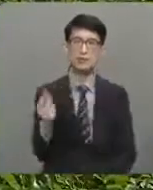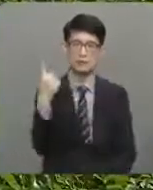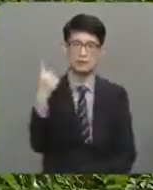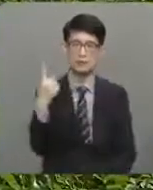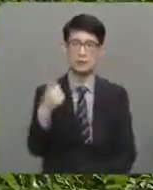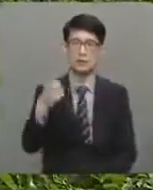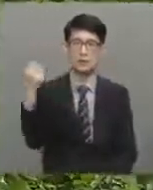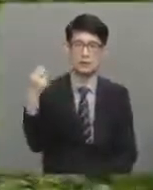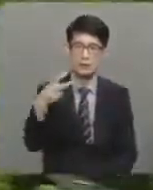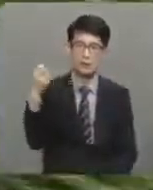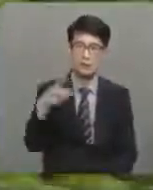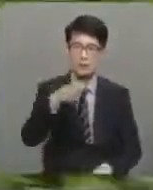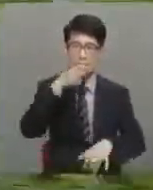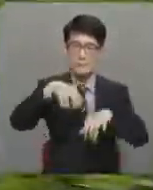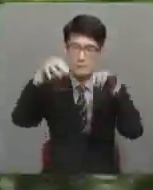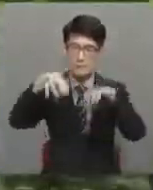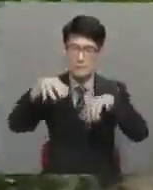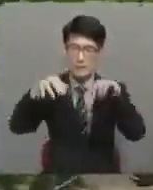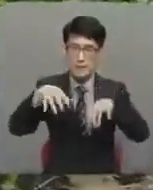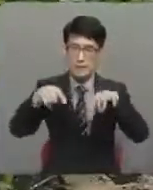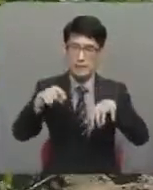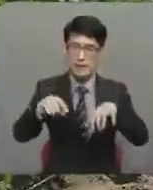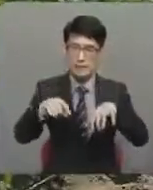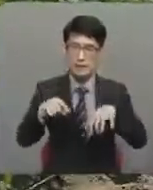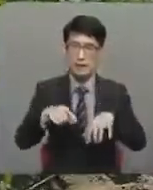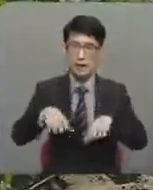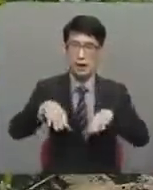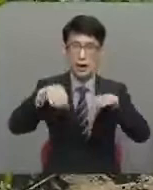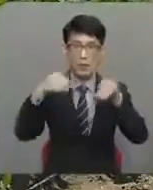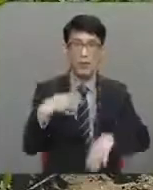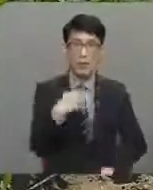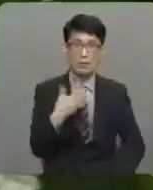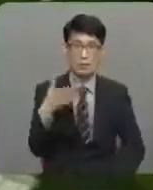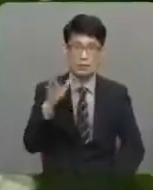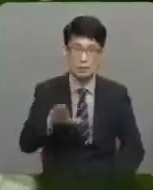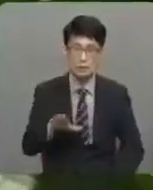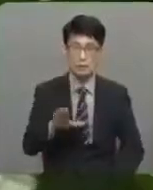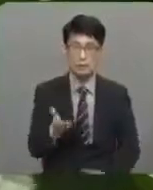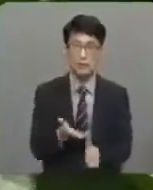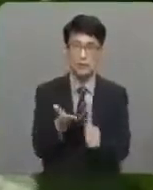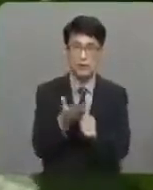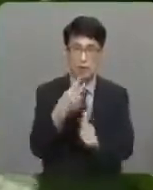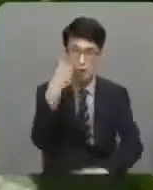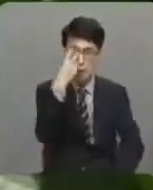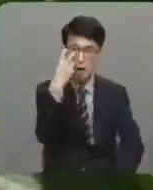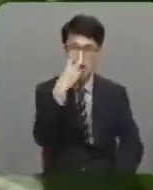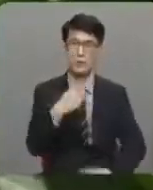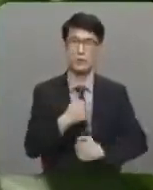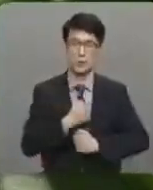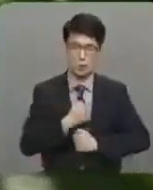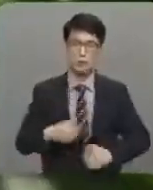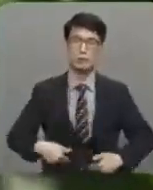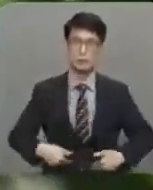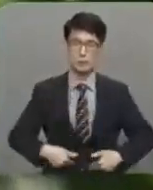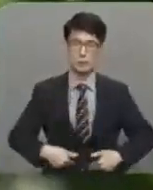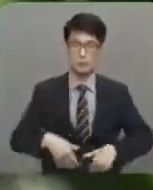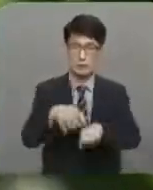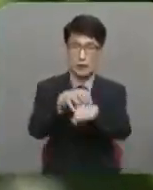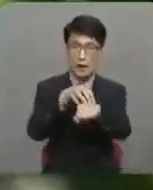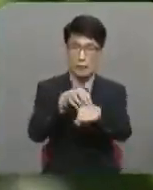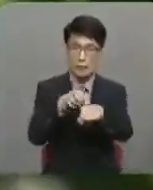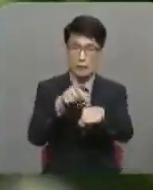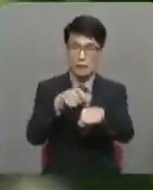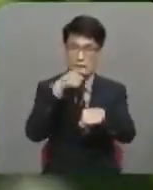잦은 비로 가문 걱정은 덜었다 지만 농작물 관리에 는 더욱 주의가 필요합니다 특히 수확 철에 앞둔 감자는